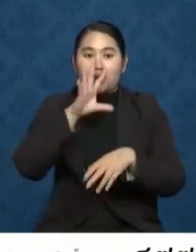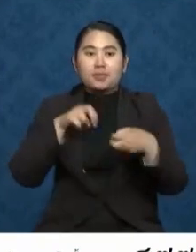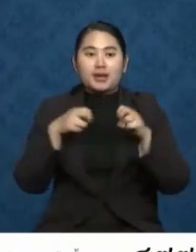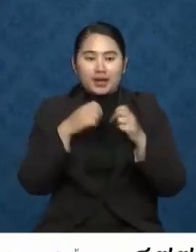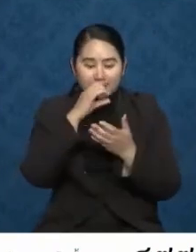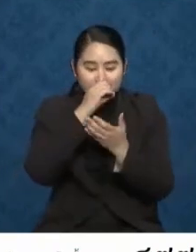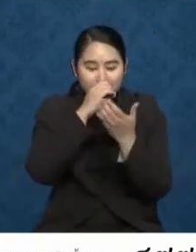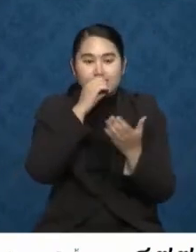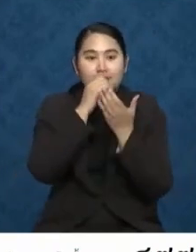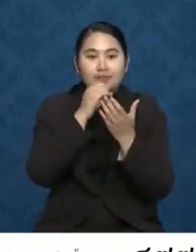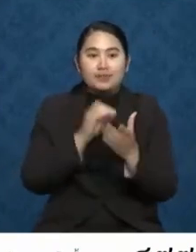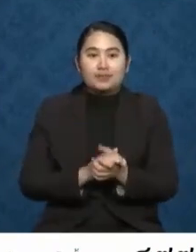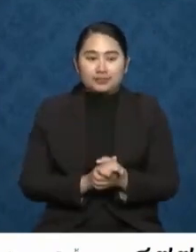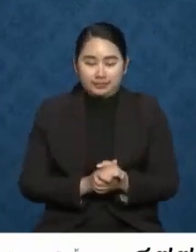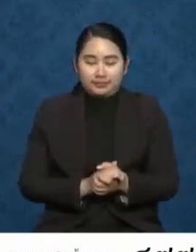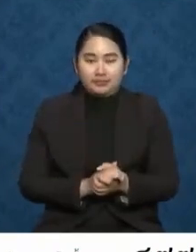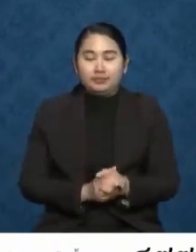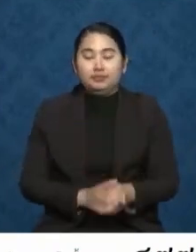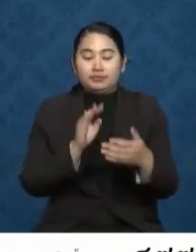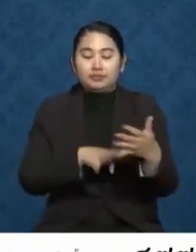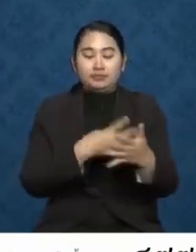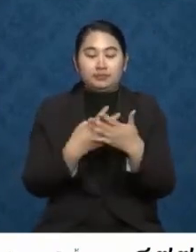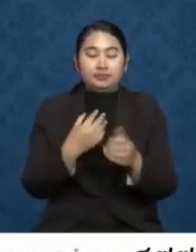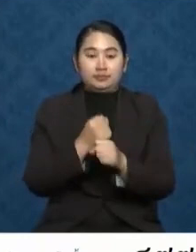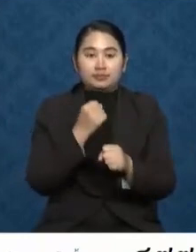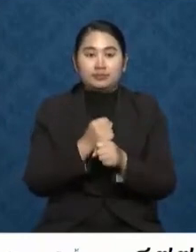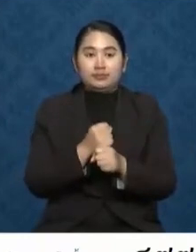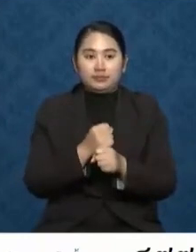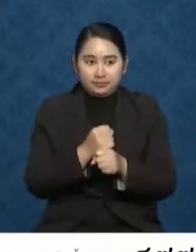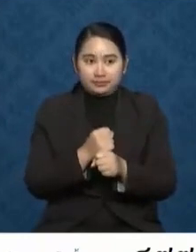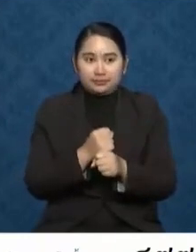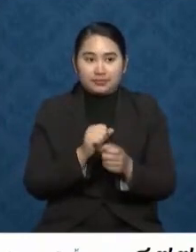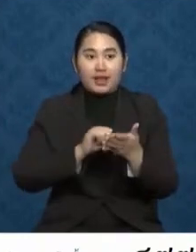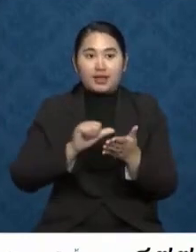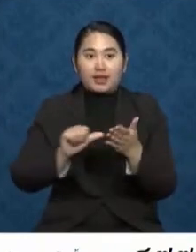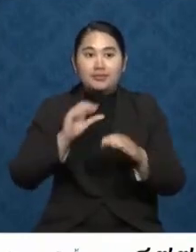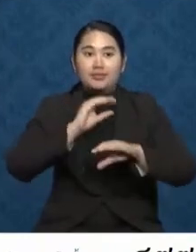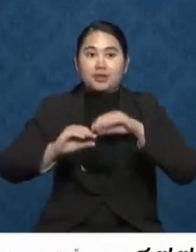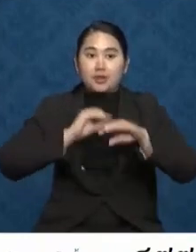ติดดังนั้นแล้วครับแนวทางการกำหนดแผนบูรณาการการกำหนดโครง